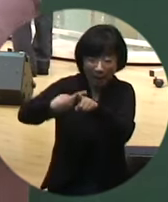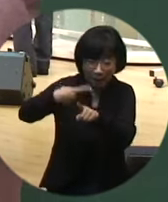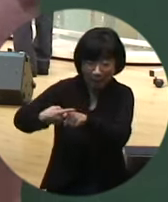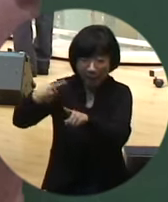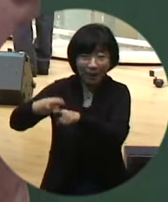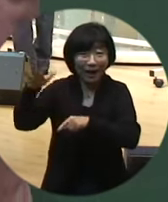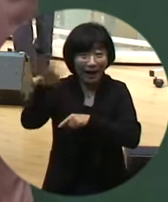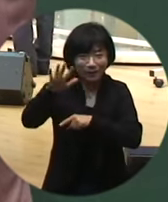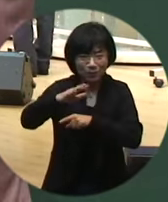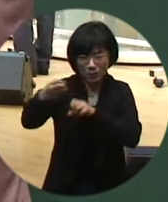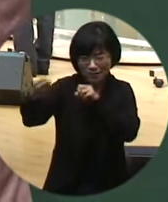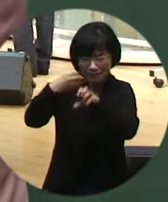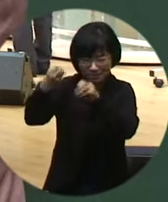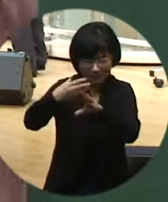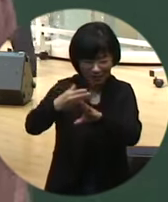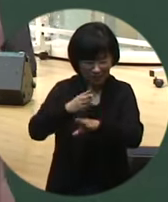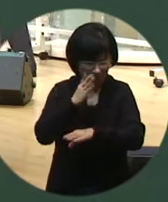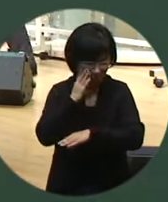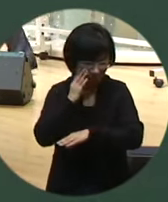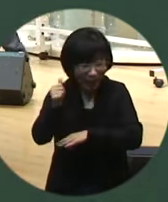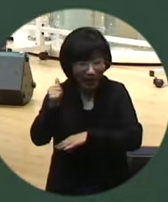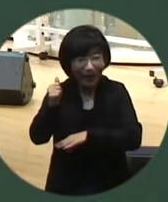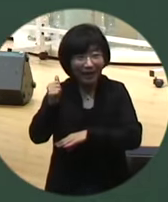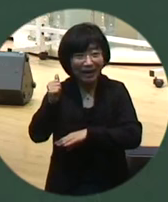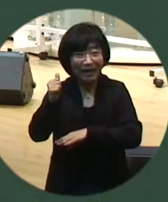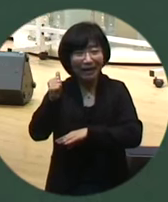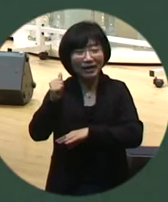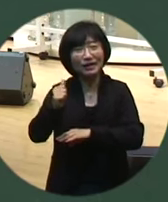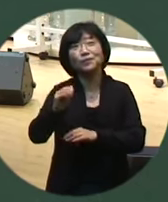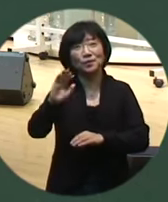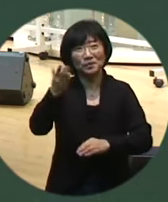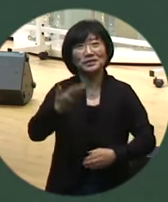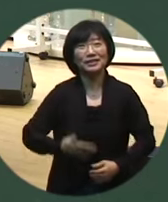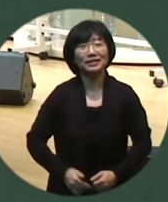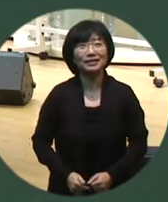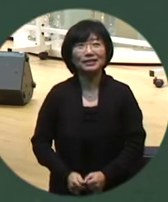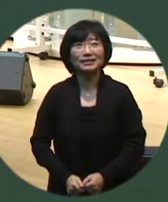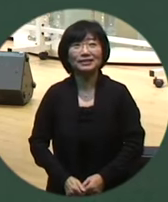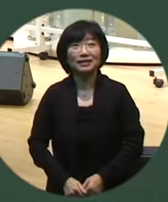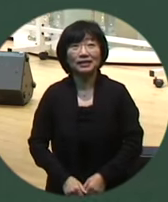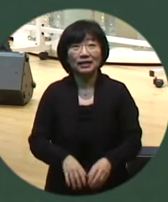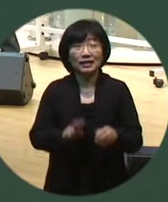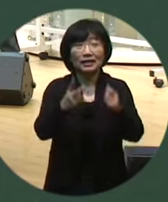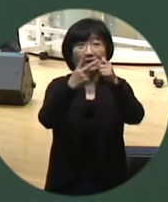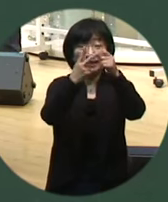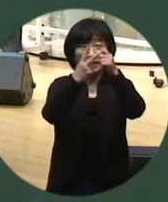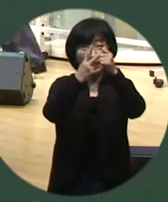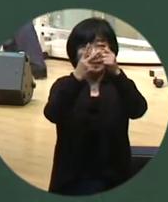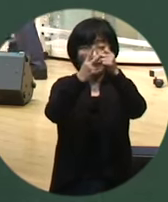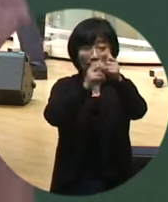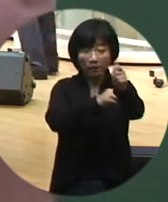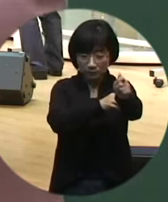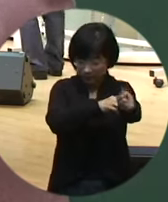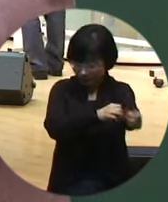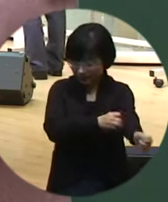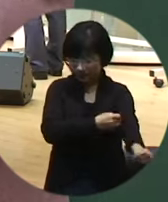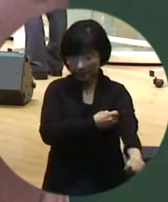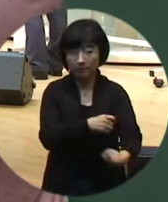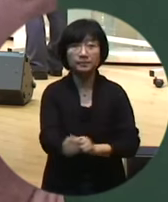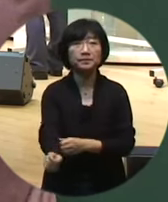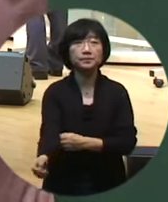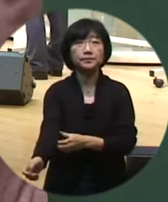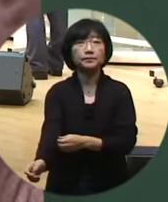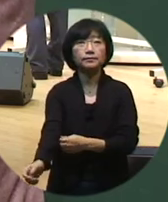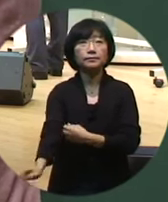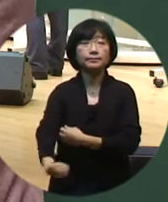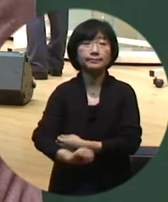of answers continuing. 자, 두 번째로. Second. 복음의 흐름 속에 뭐가 보이냐?